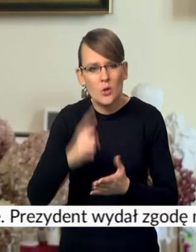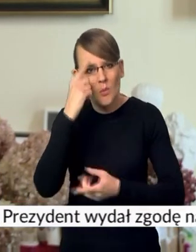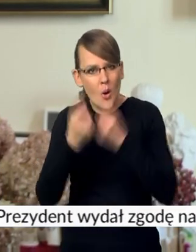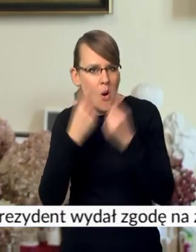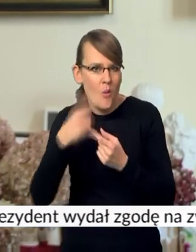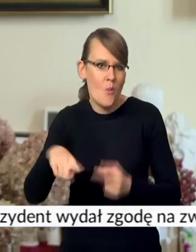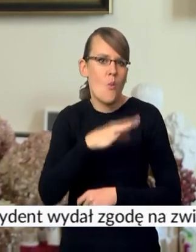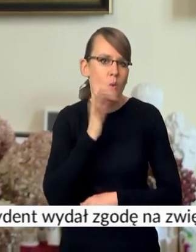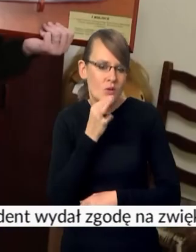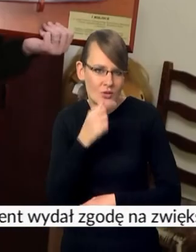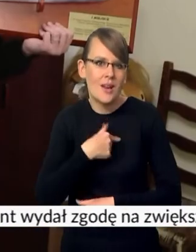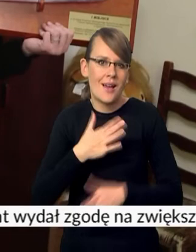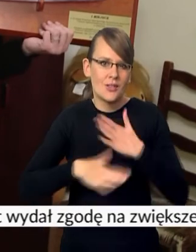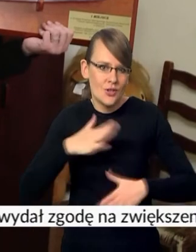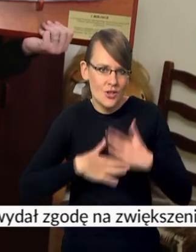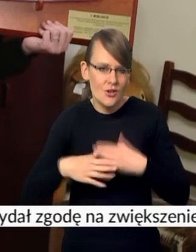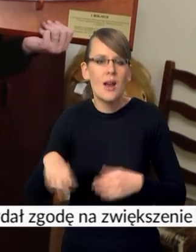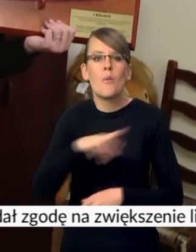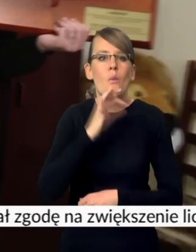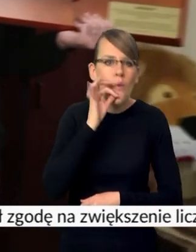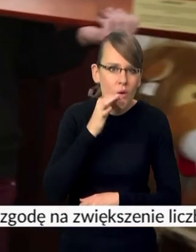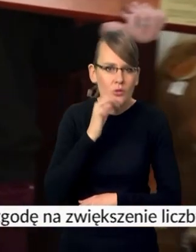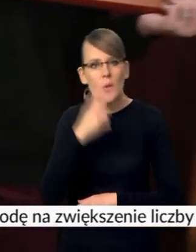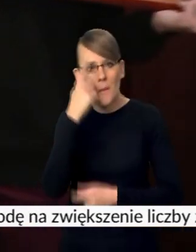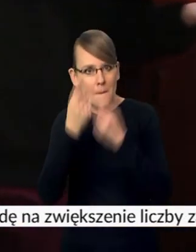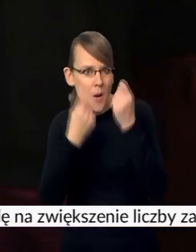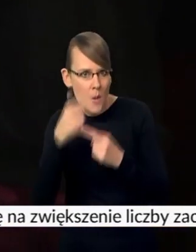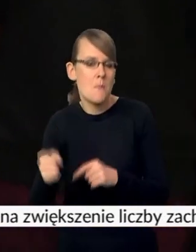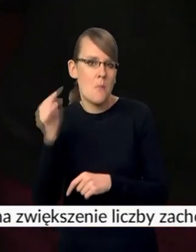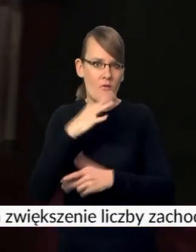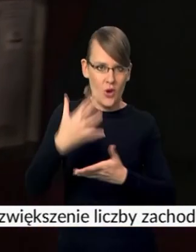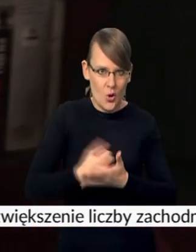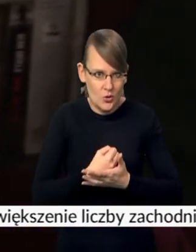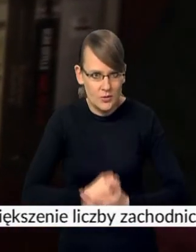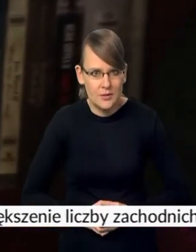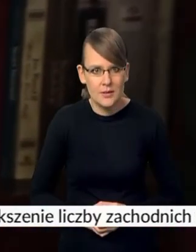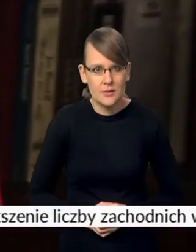pomysły młodzieży, więc cieszę się, że młodzież te swoje pomysły potrafiła wykorzystać.